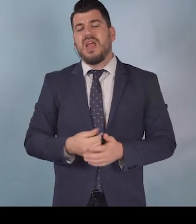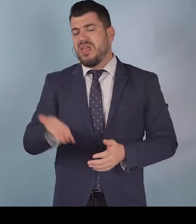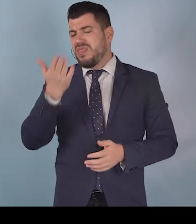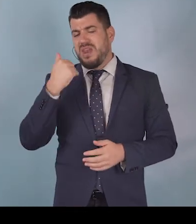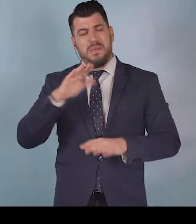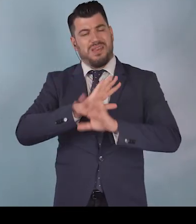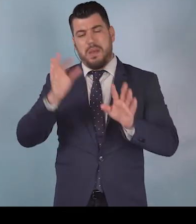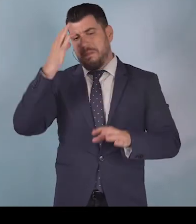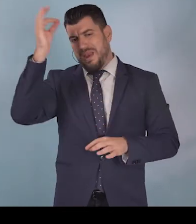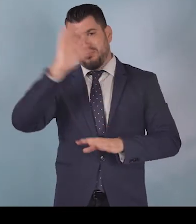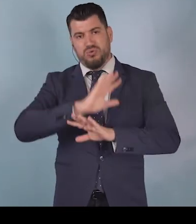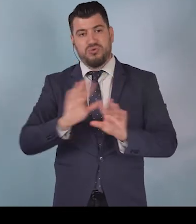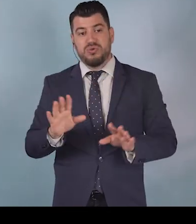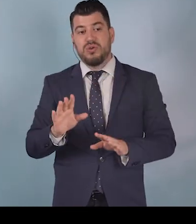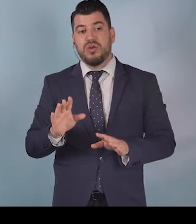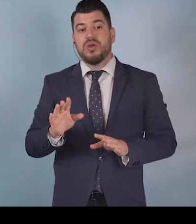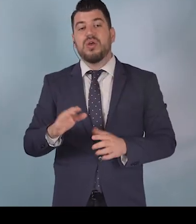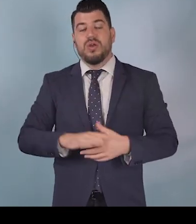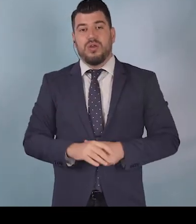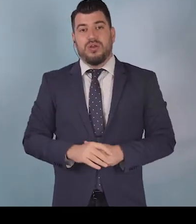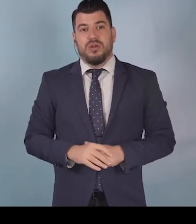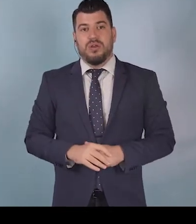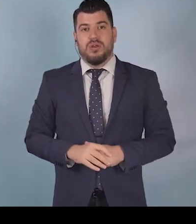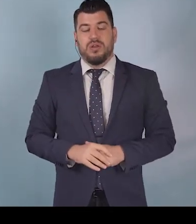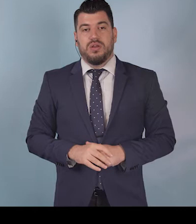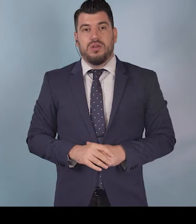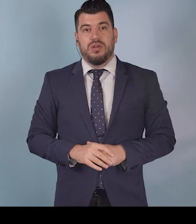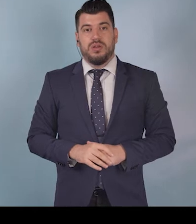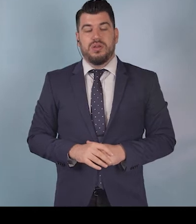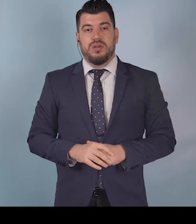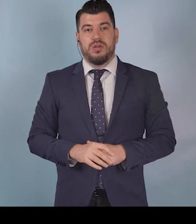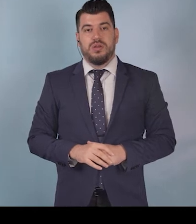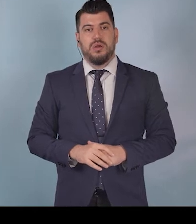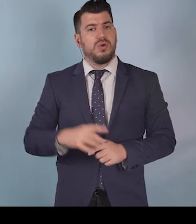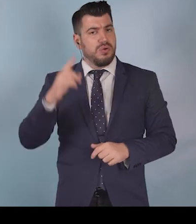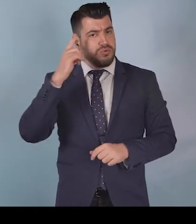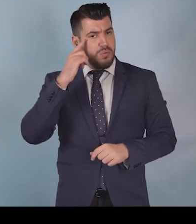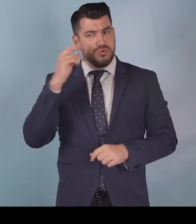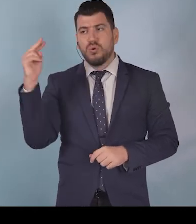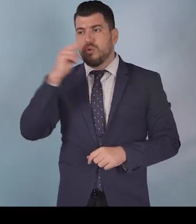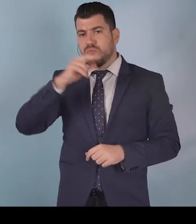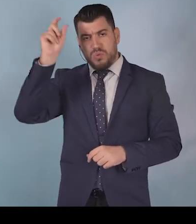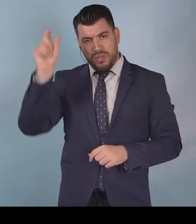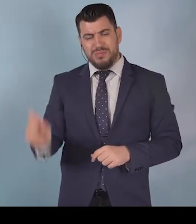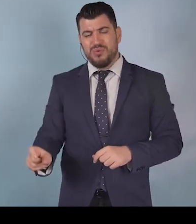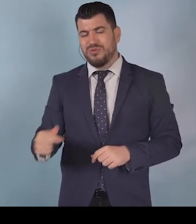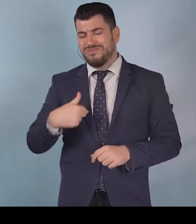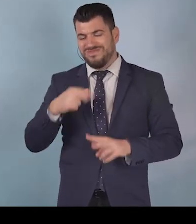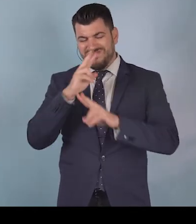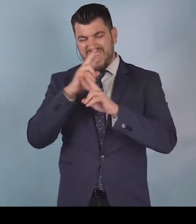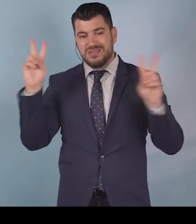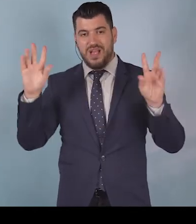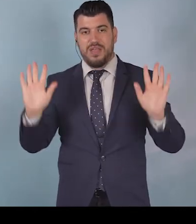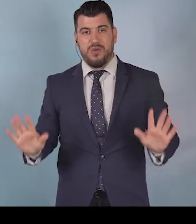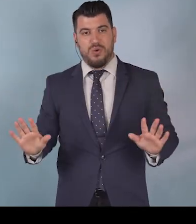τοποθετήσεις. Οπότε ελπίζουμε να μην εκδηλωθούν ή αν εκδηλωθούν να υπάρξει άμεση. Όχι, σαφέστατα νομίζω απάντηση. Ότι δεν υπάρχει τέτοια περίπτωση. Και δεν έχει δείξει